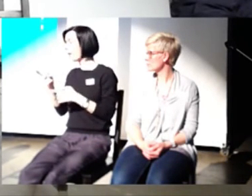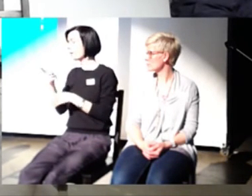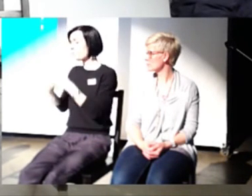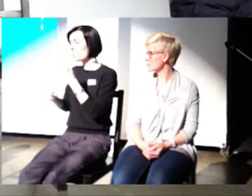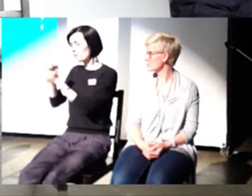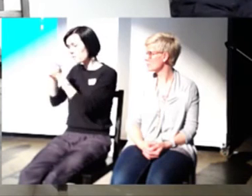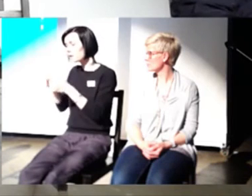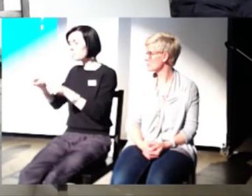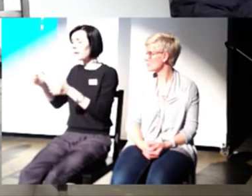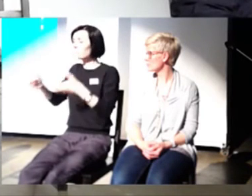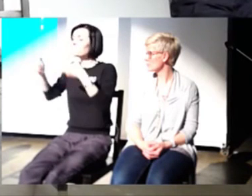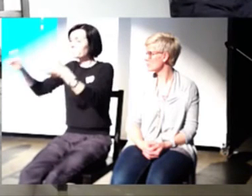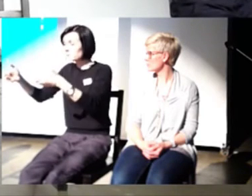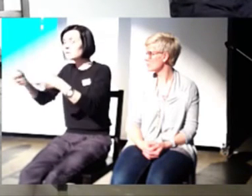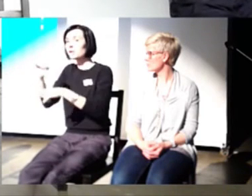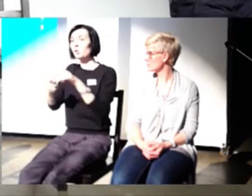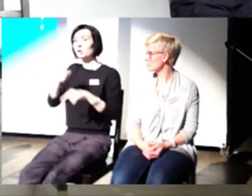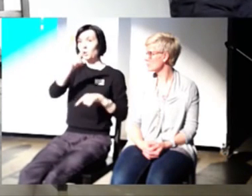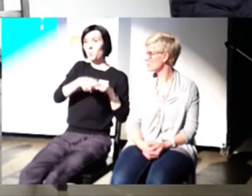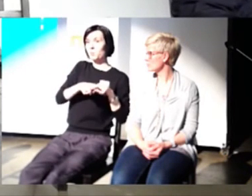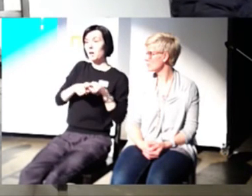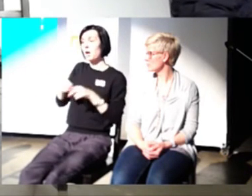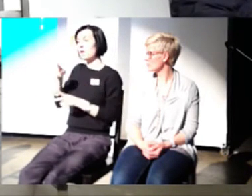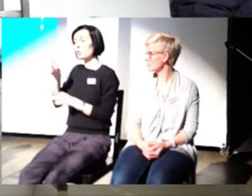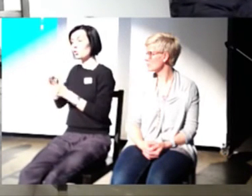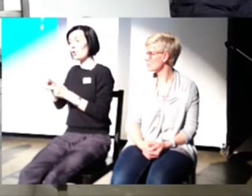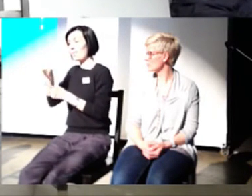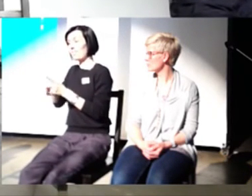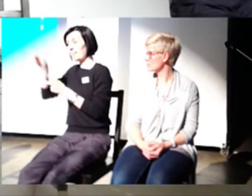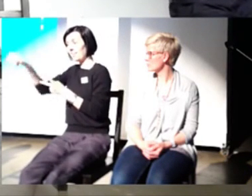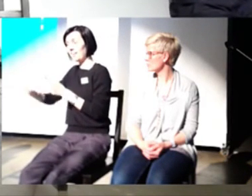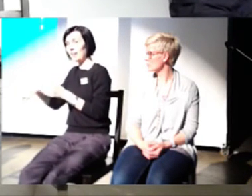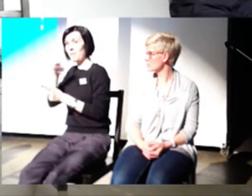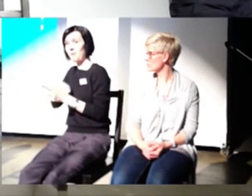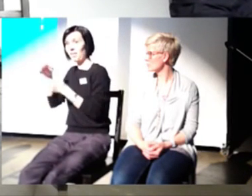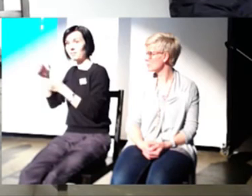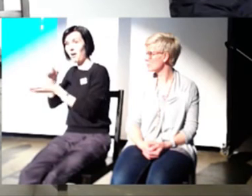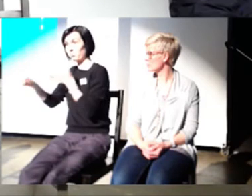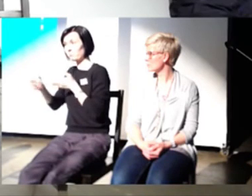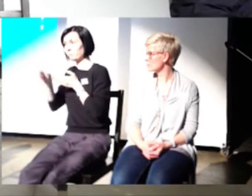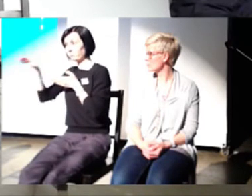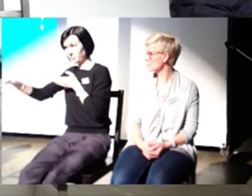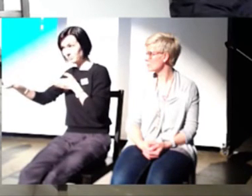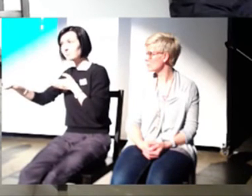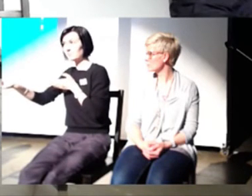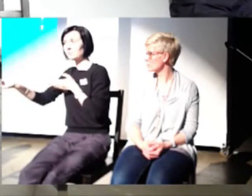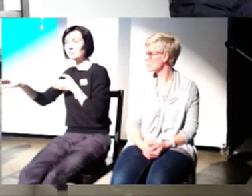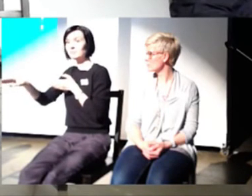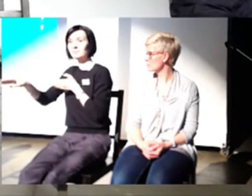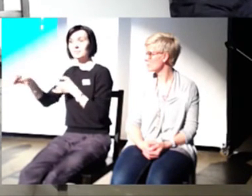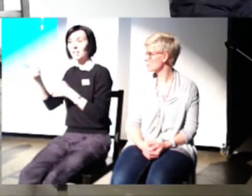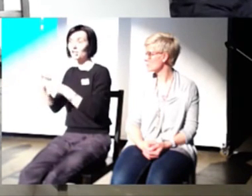taiteilijalle, jolle se voisi olla semmoista niinku mukavaa yhdessä tekemistä muutama tunti, mutta se pitää olla tietysti